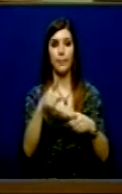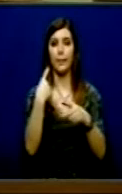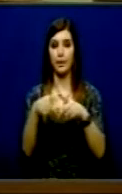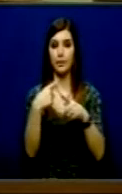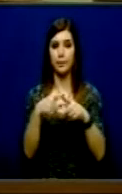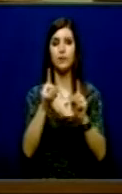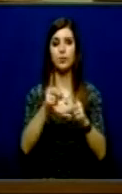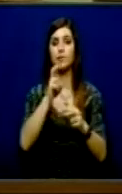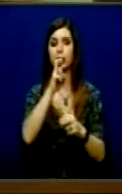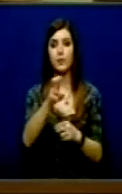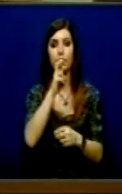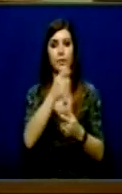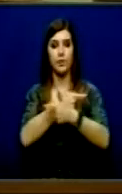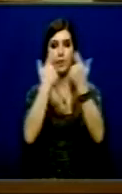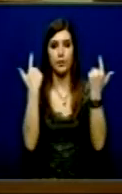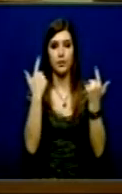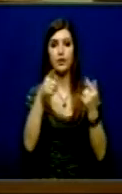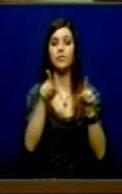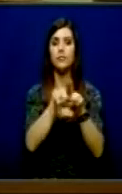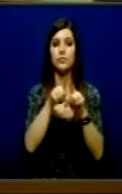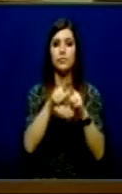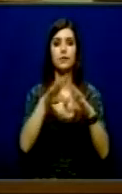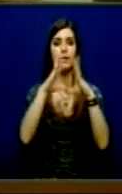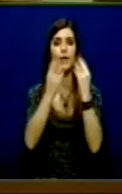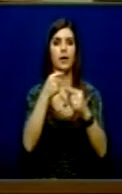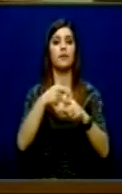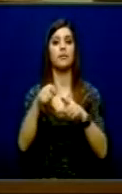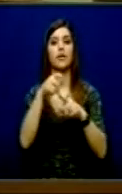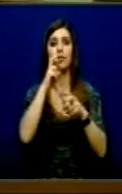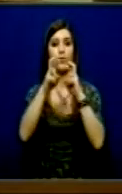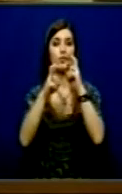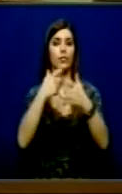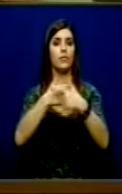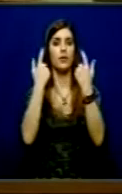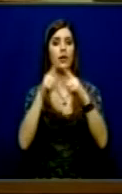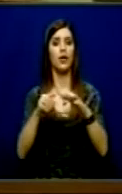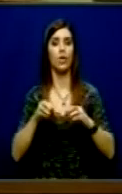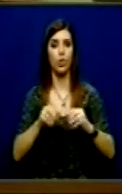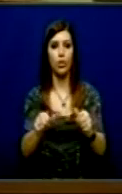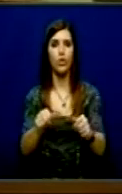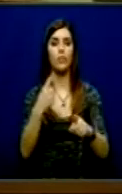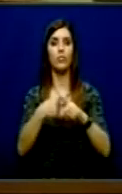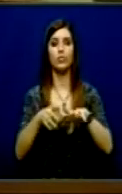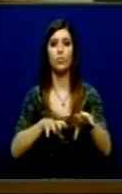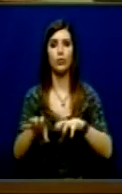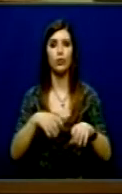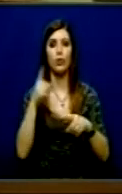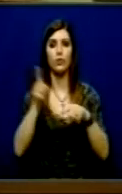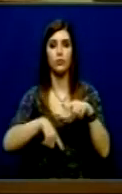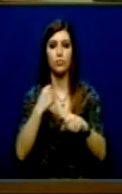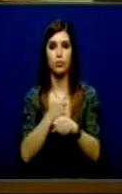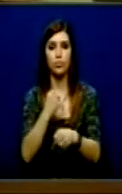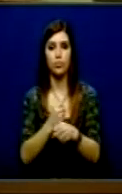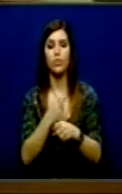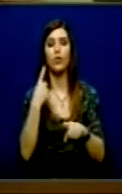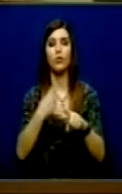përgjigje konkrete. Dhe kjo përgjigje pastaj sqaron çdo gjë dhe në lidhje me pronat, edhe në lidhje me punëtorët e përjashtuar nga puna, edhe me